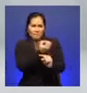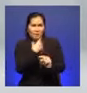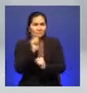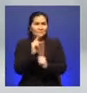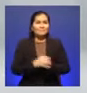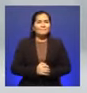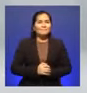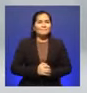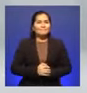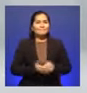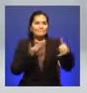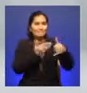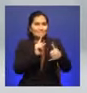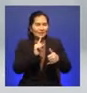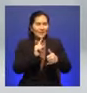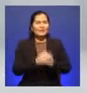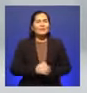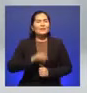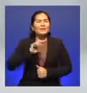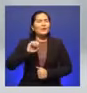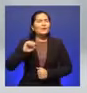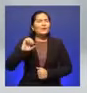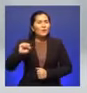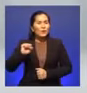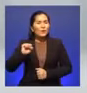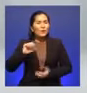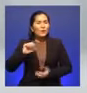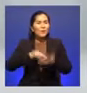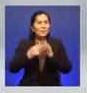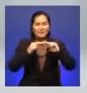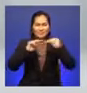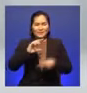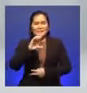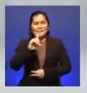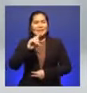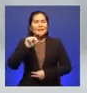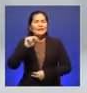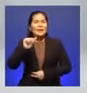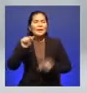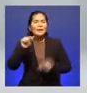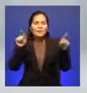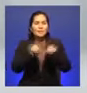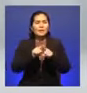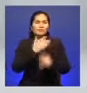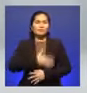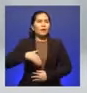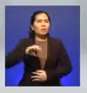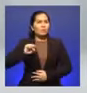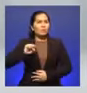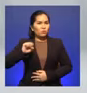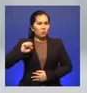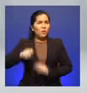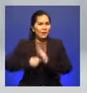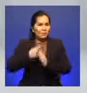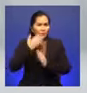านเนี่ยมีความเป็นสสสมากท่านใช้คำว่ามี DNA เป็นสสสนะคะเนื่องจากร่วมงานกับสส